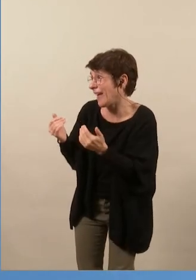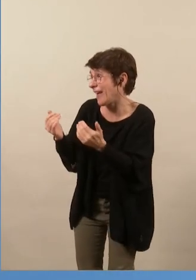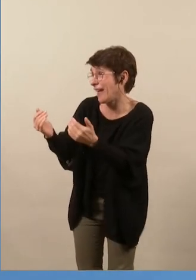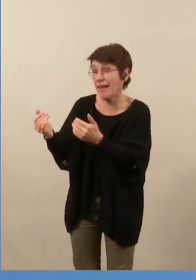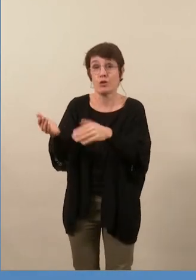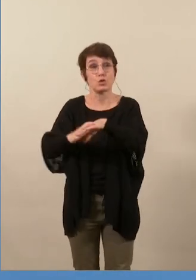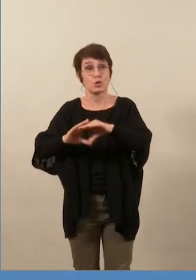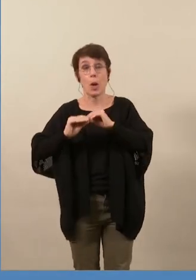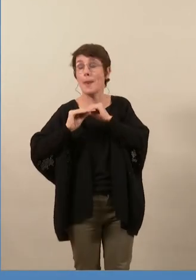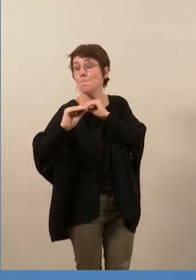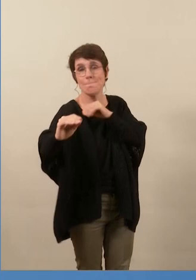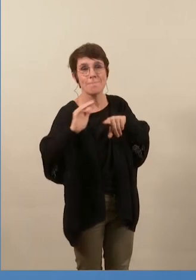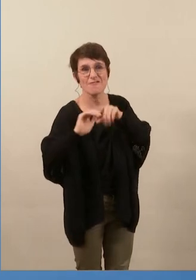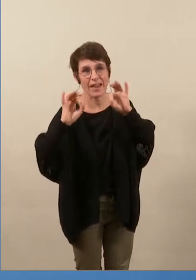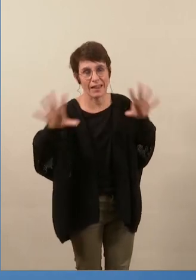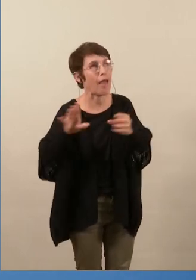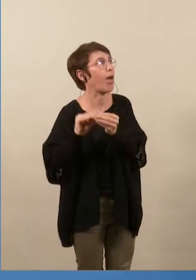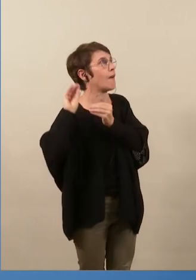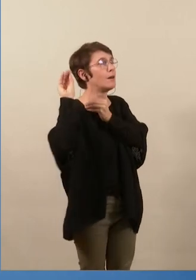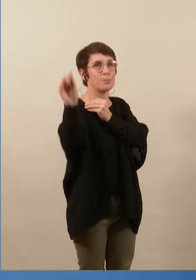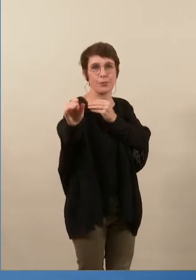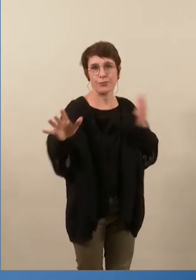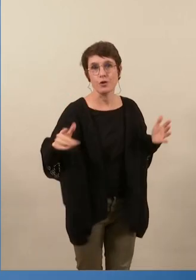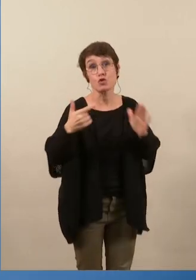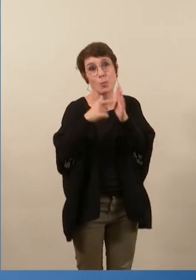à ne rien faire pendant ce temps ou à attendre